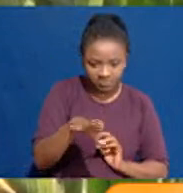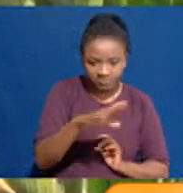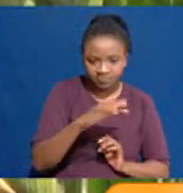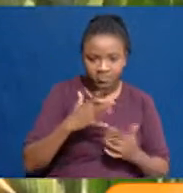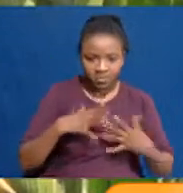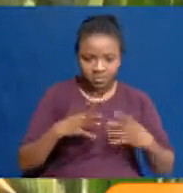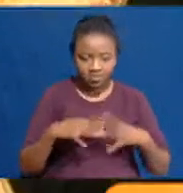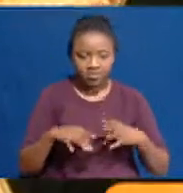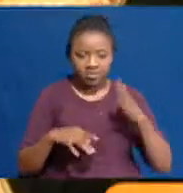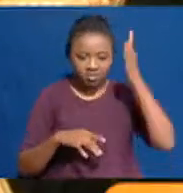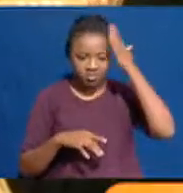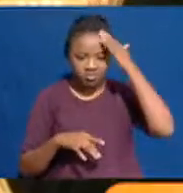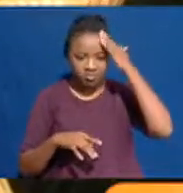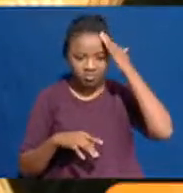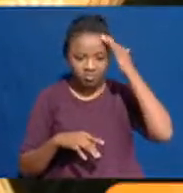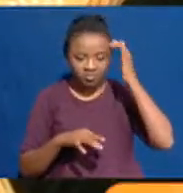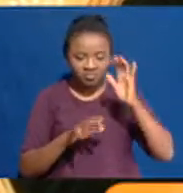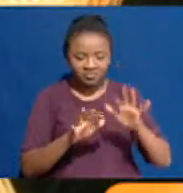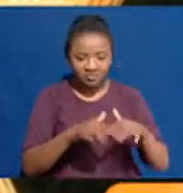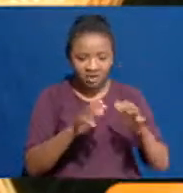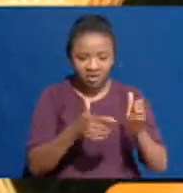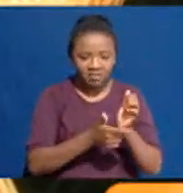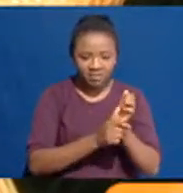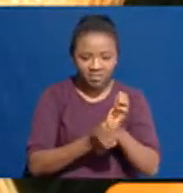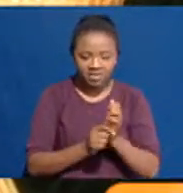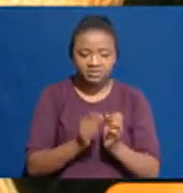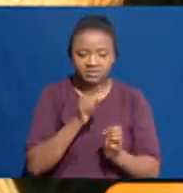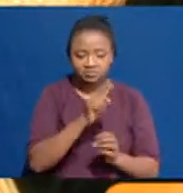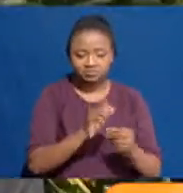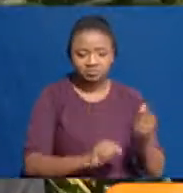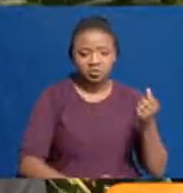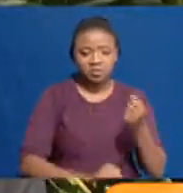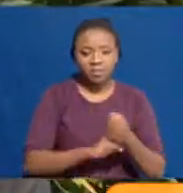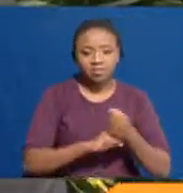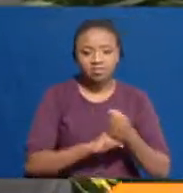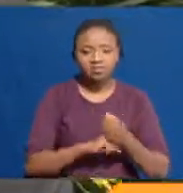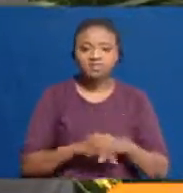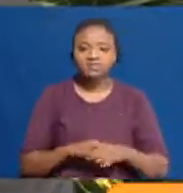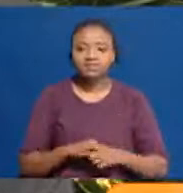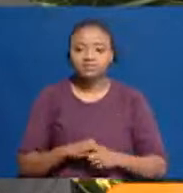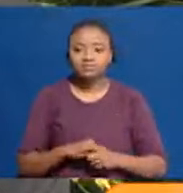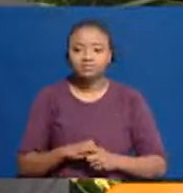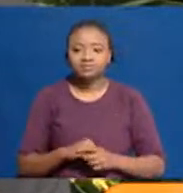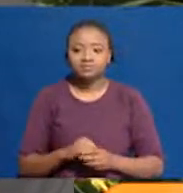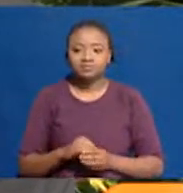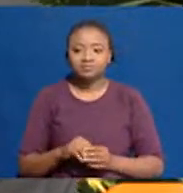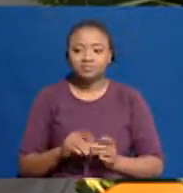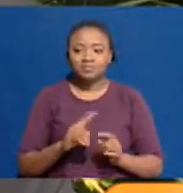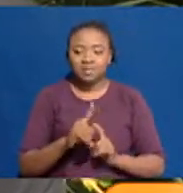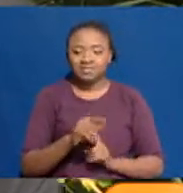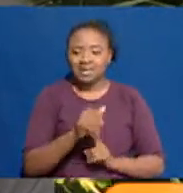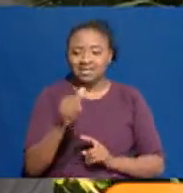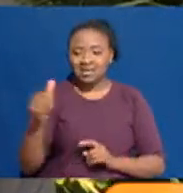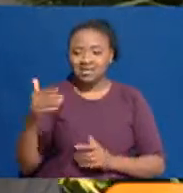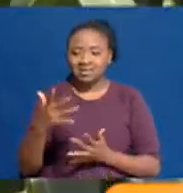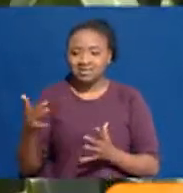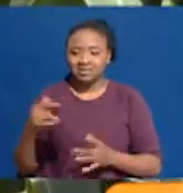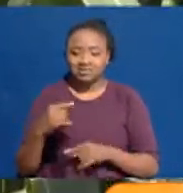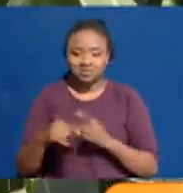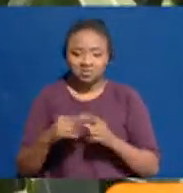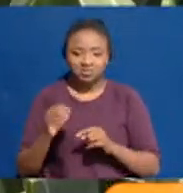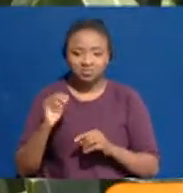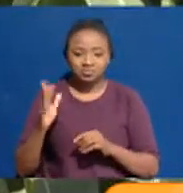in this country. Japo wakulima wamepata mbolea bei nafuu, gharama zingine zinawafanya kutilia